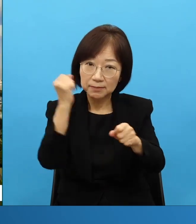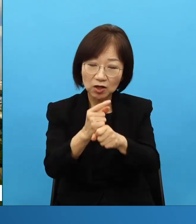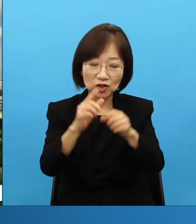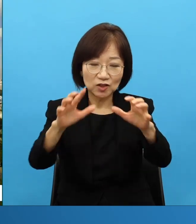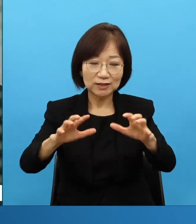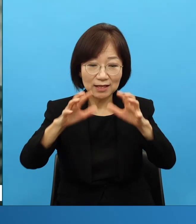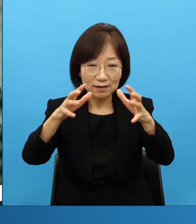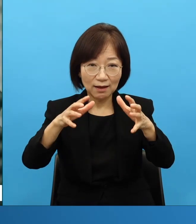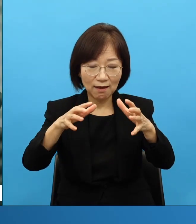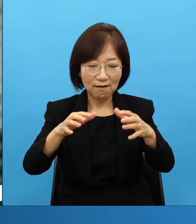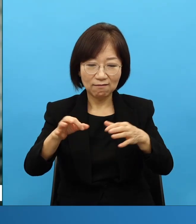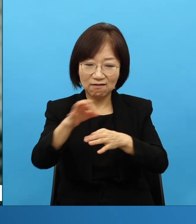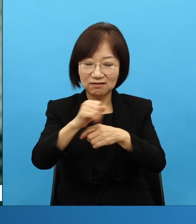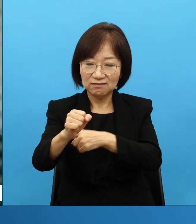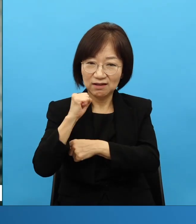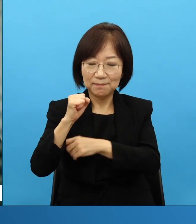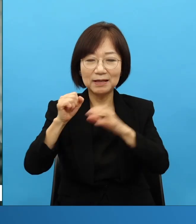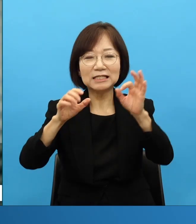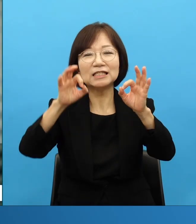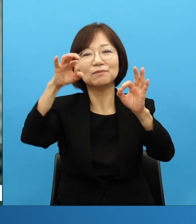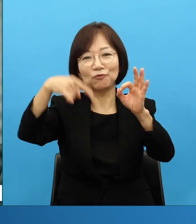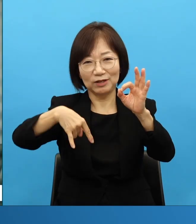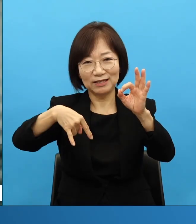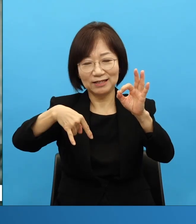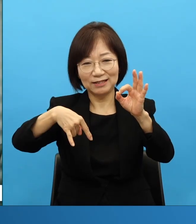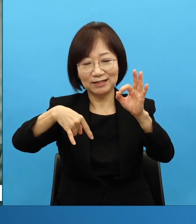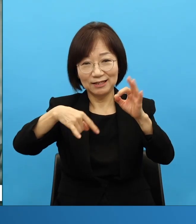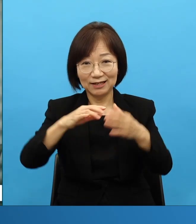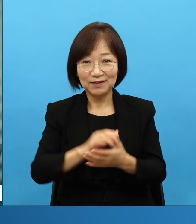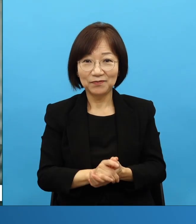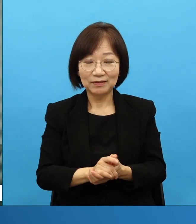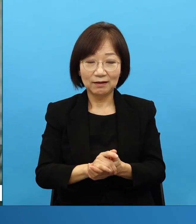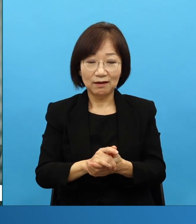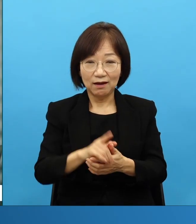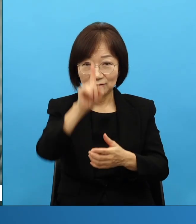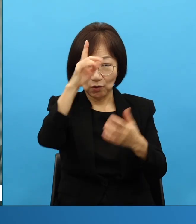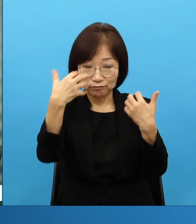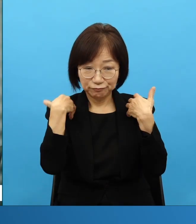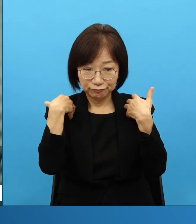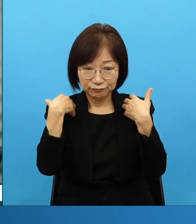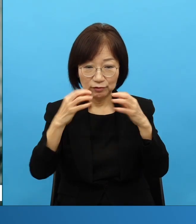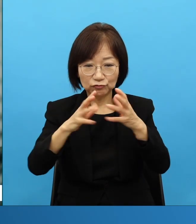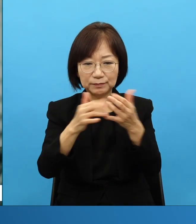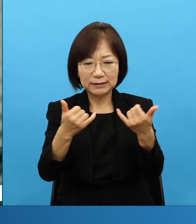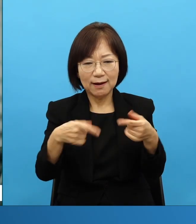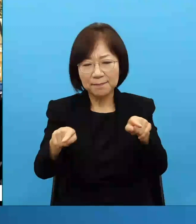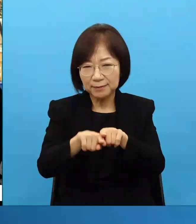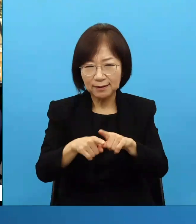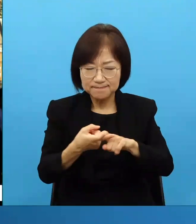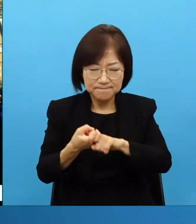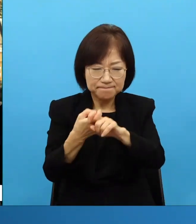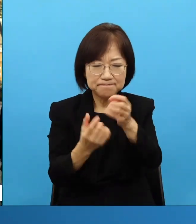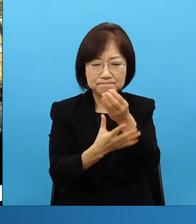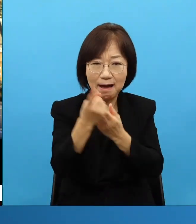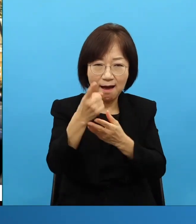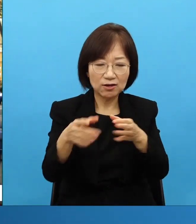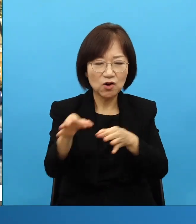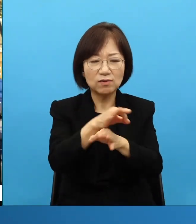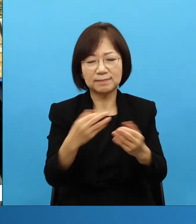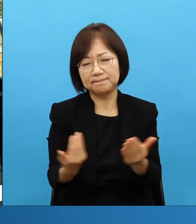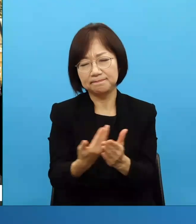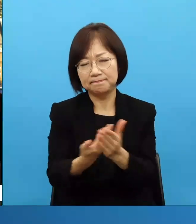강국이야. 정부 주도로 온 국민이 하나가 되어서 경제를 발전시켰거든. 그러다 보니